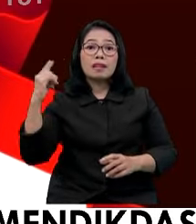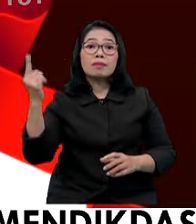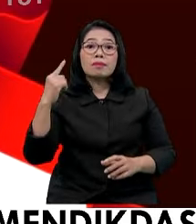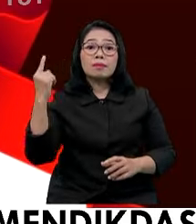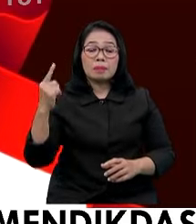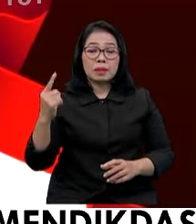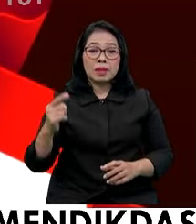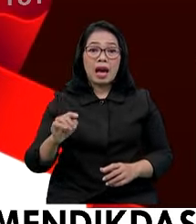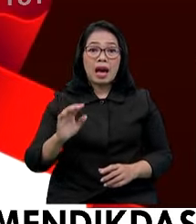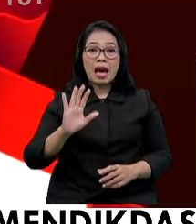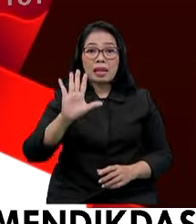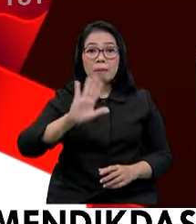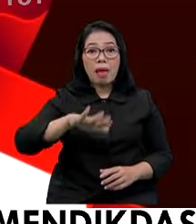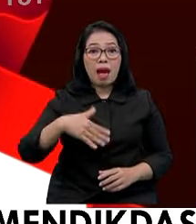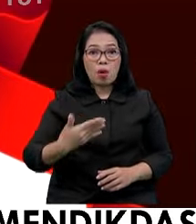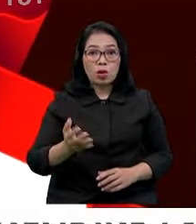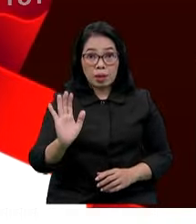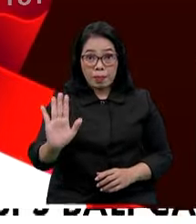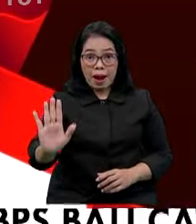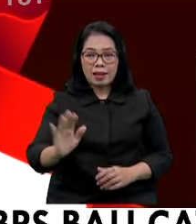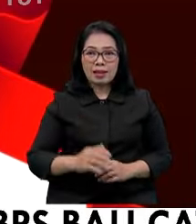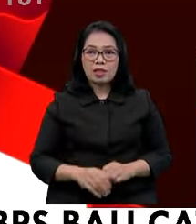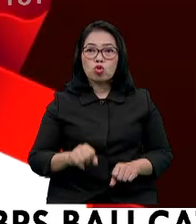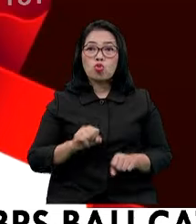tahun itu